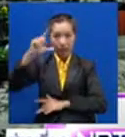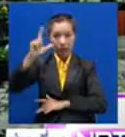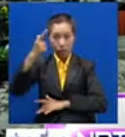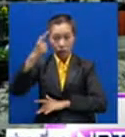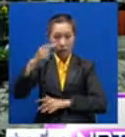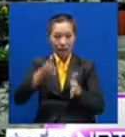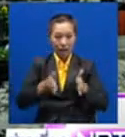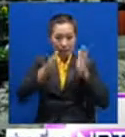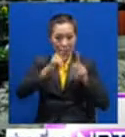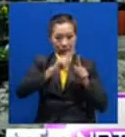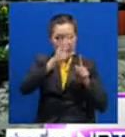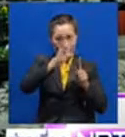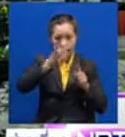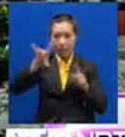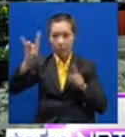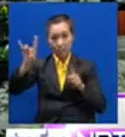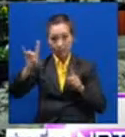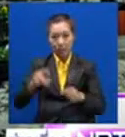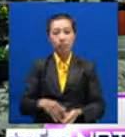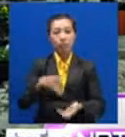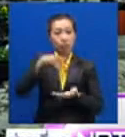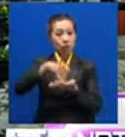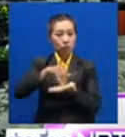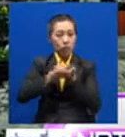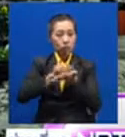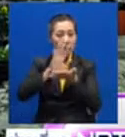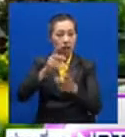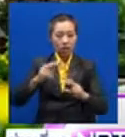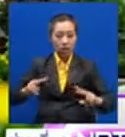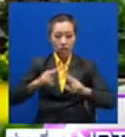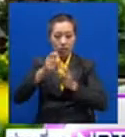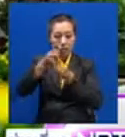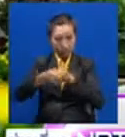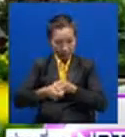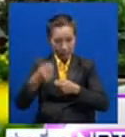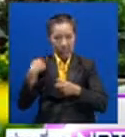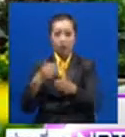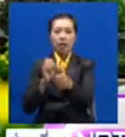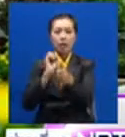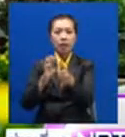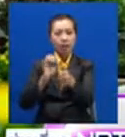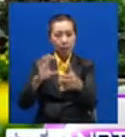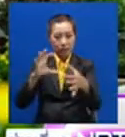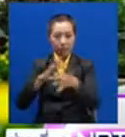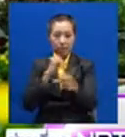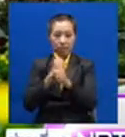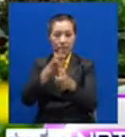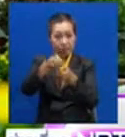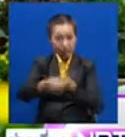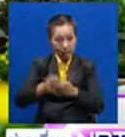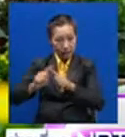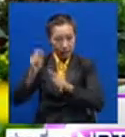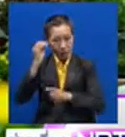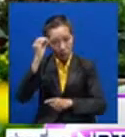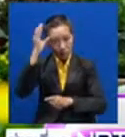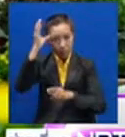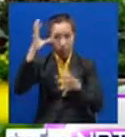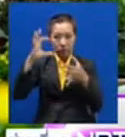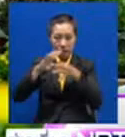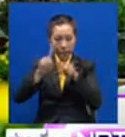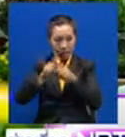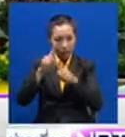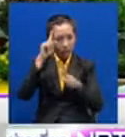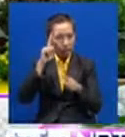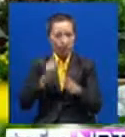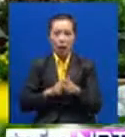านีนอกจากนี้นะคะศูนย์บริการกระทรวงเกษตรและสหกรณ์จะให้คำปรึกษาด้านการเกษตรความรู้เกี่ยวกับการปลูกหม่อนเลี้ยง